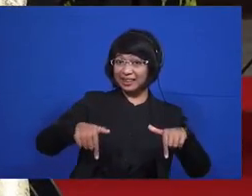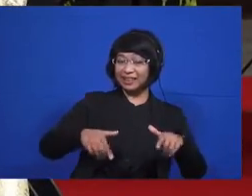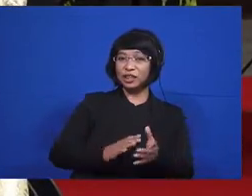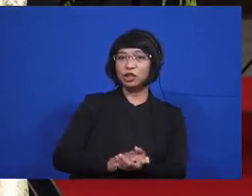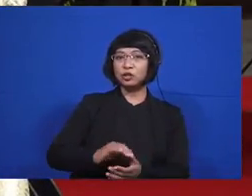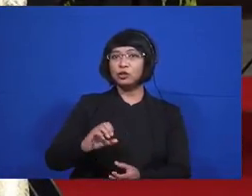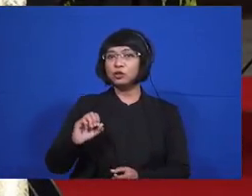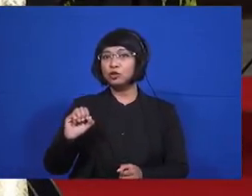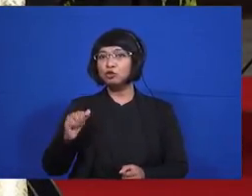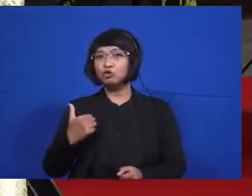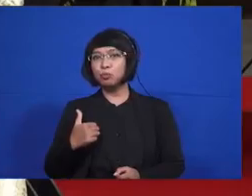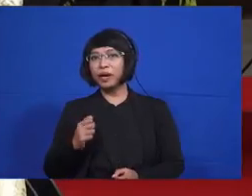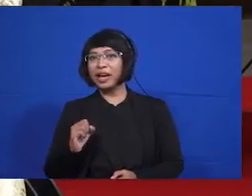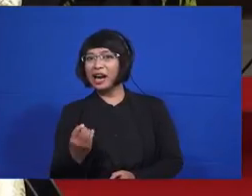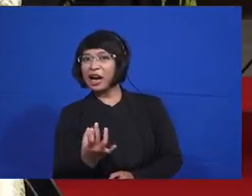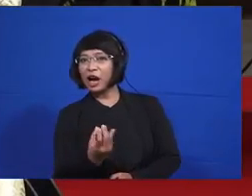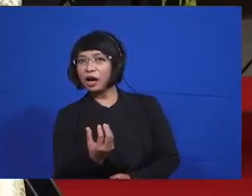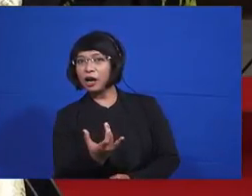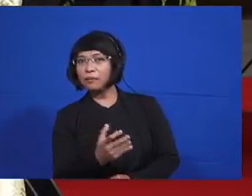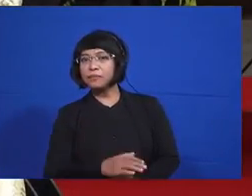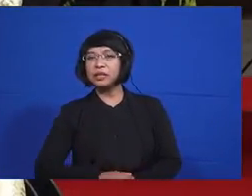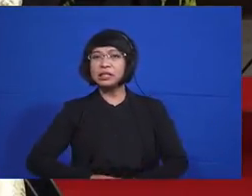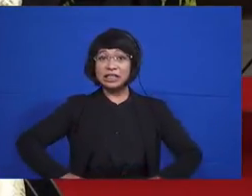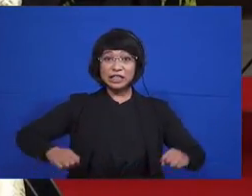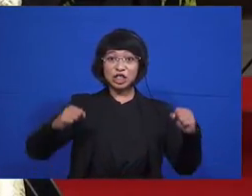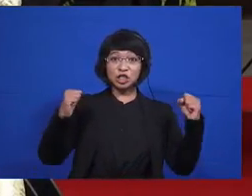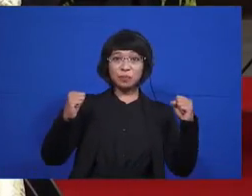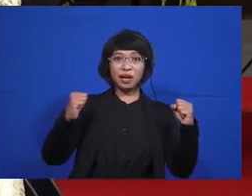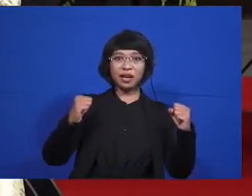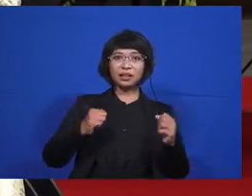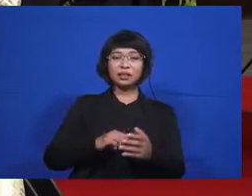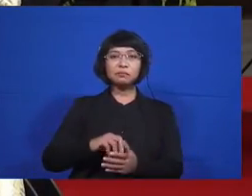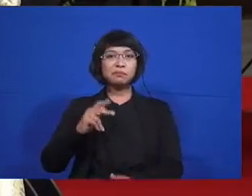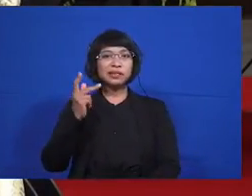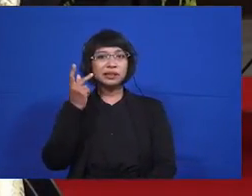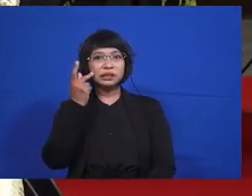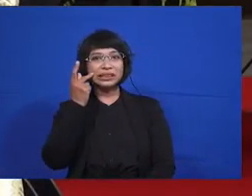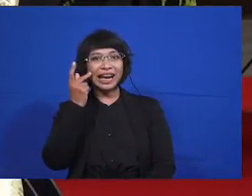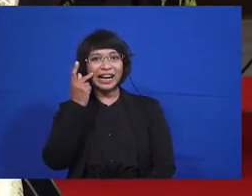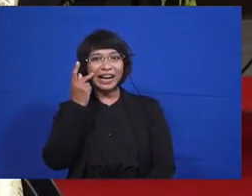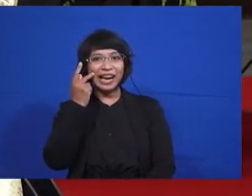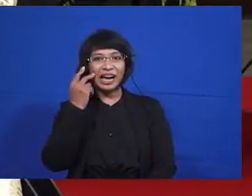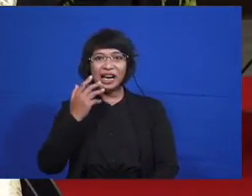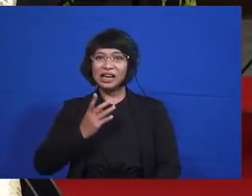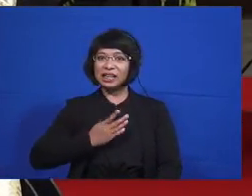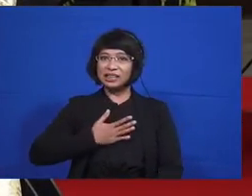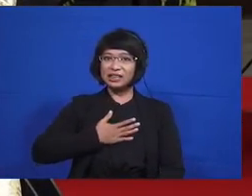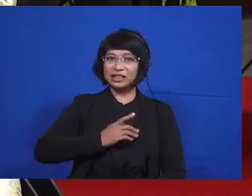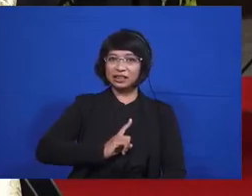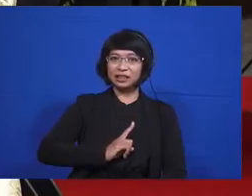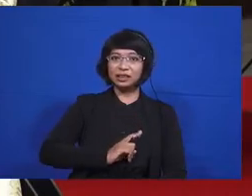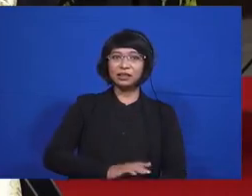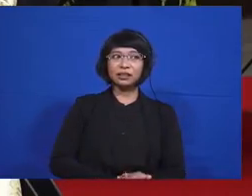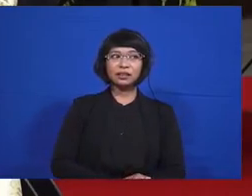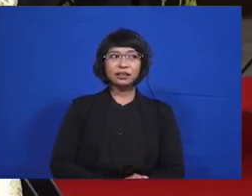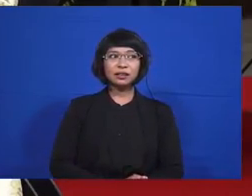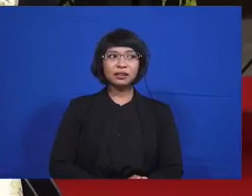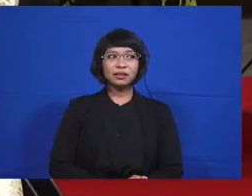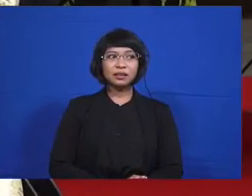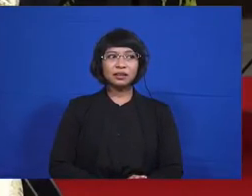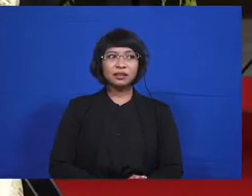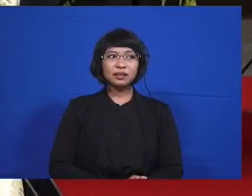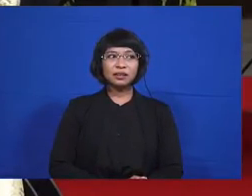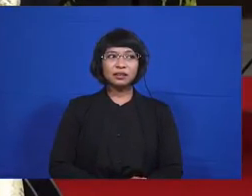semangat terus menyala-nyala itu adalah menjaga diri terhadap kesatuan dengan Tuhan.